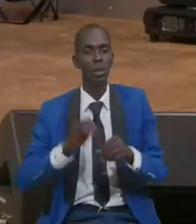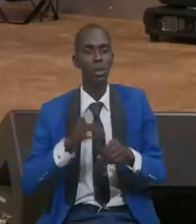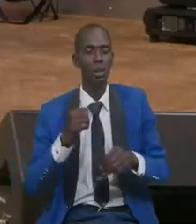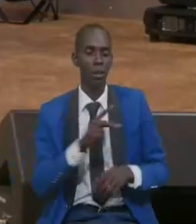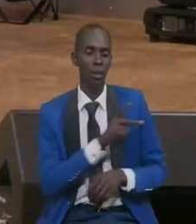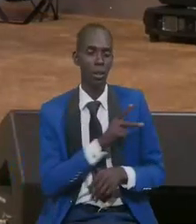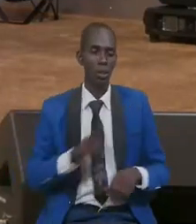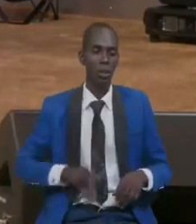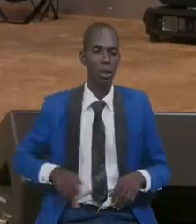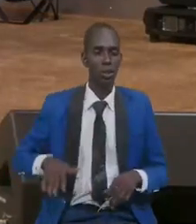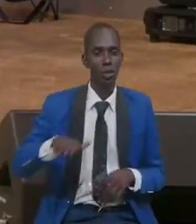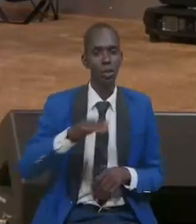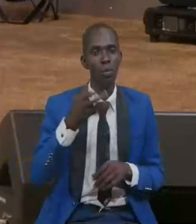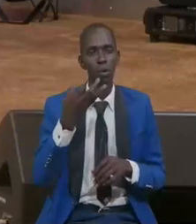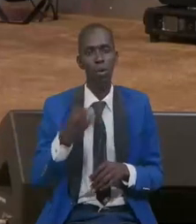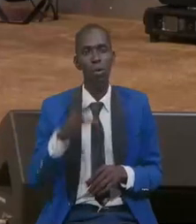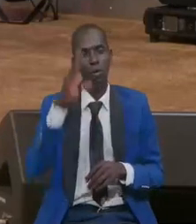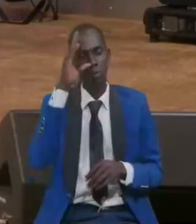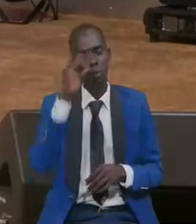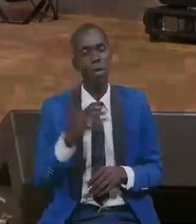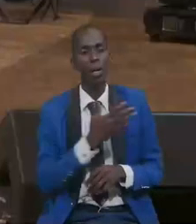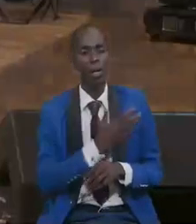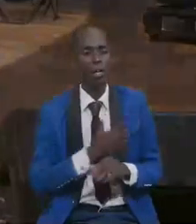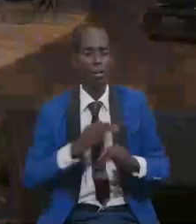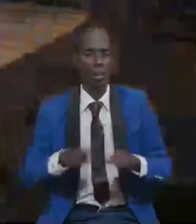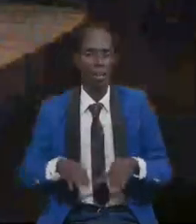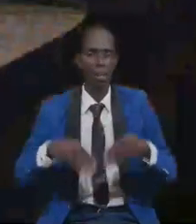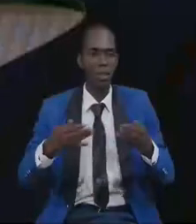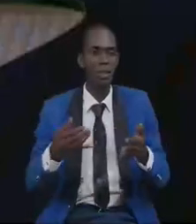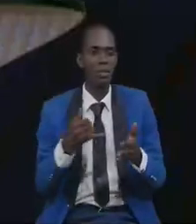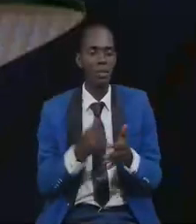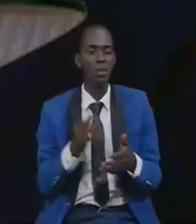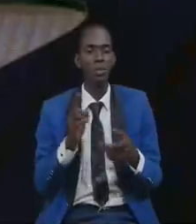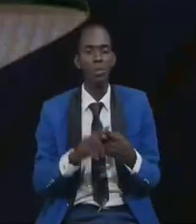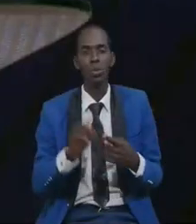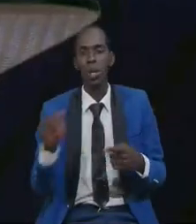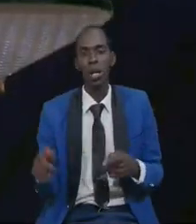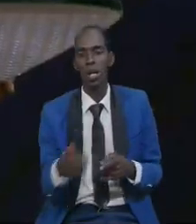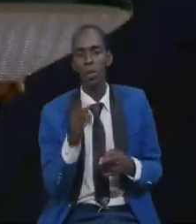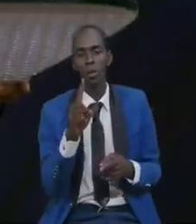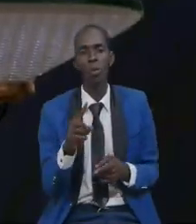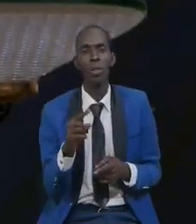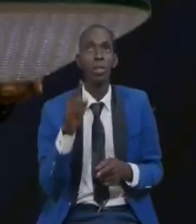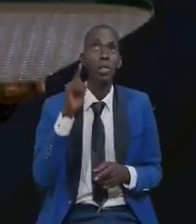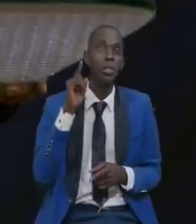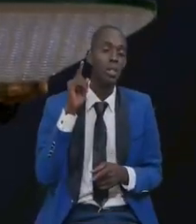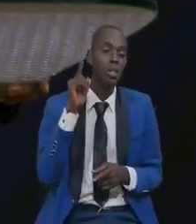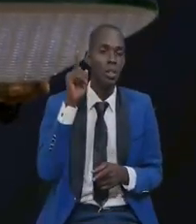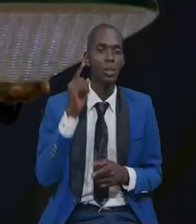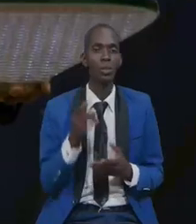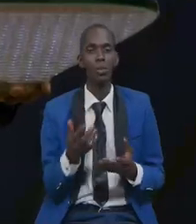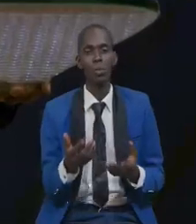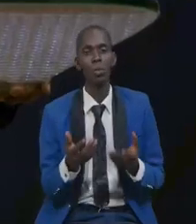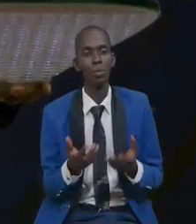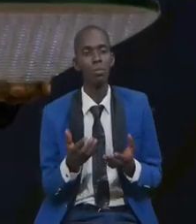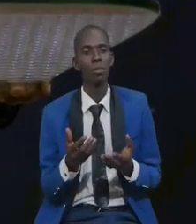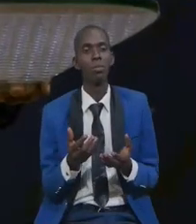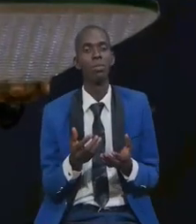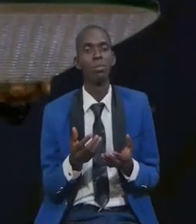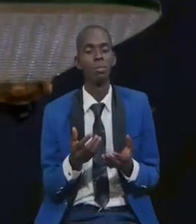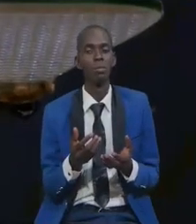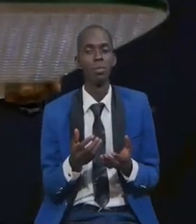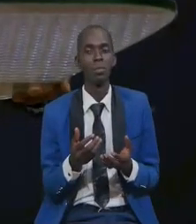le règne des hommes. Qu'il le donne à qui il lui plaît et qu'il élève